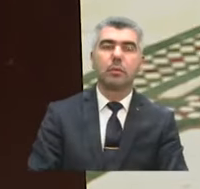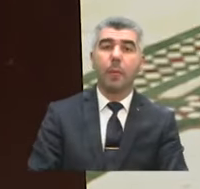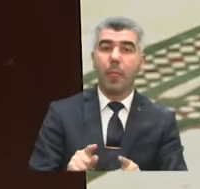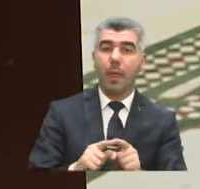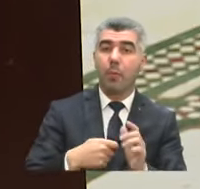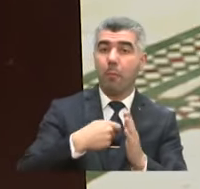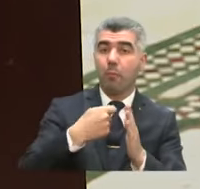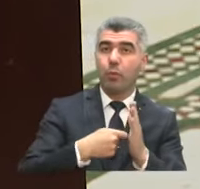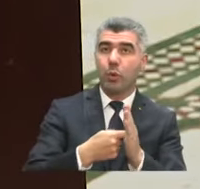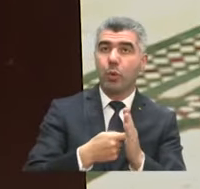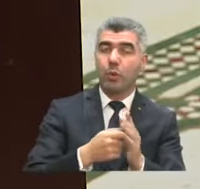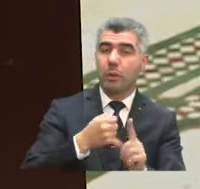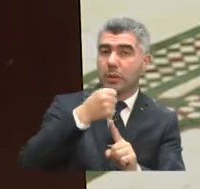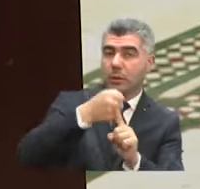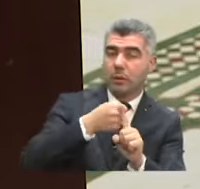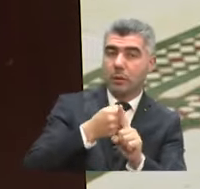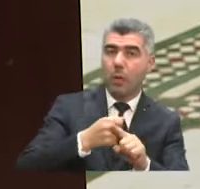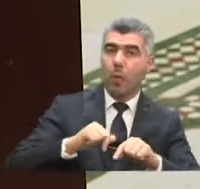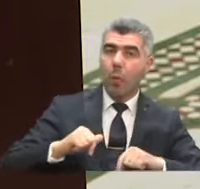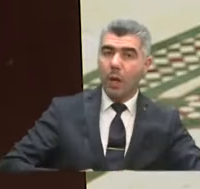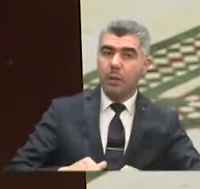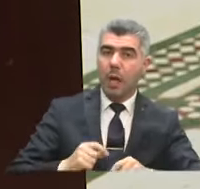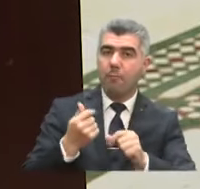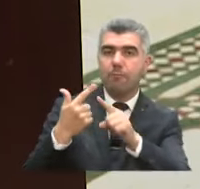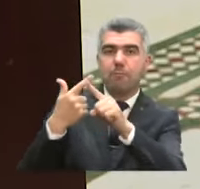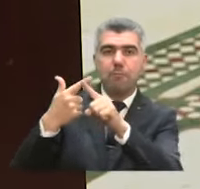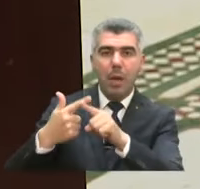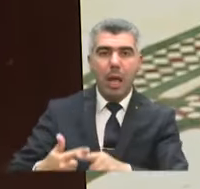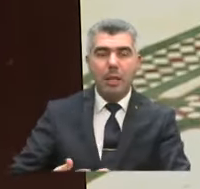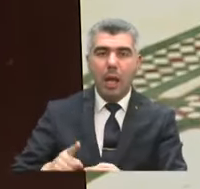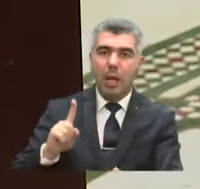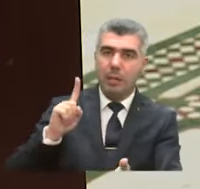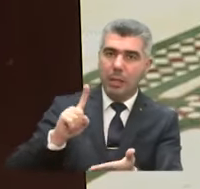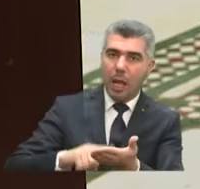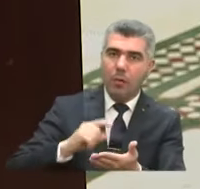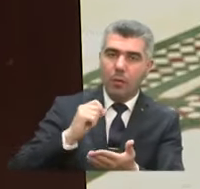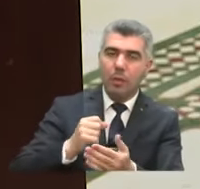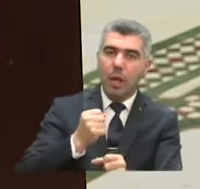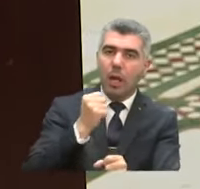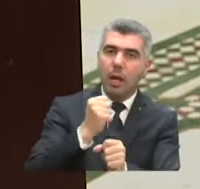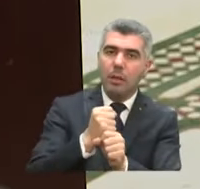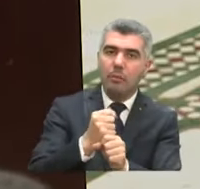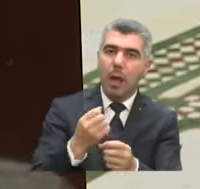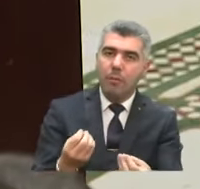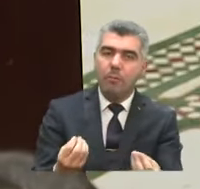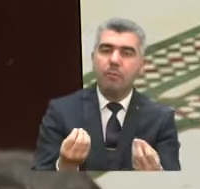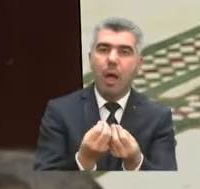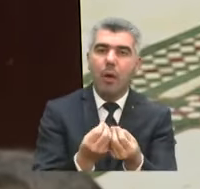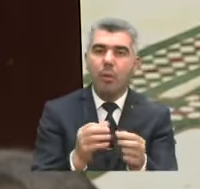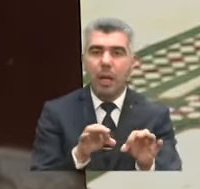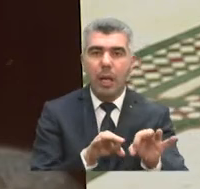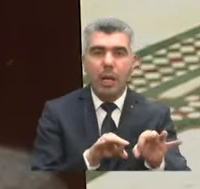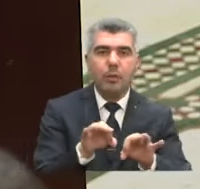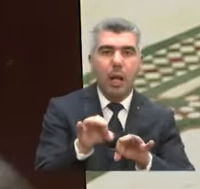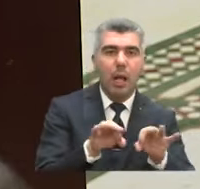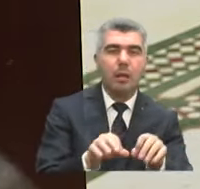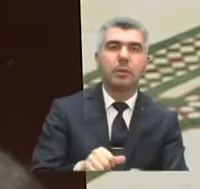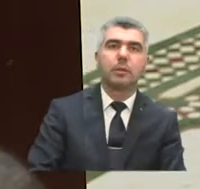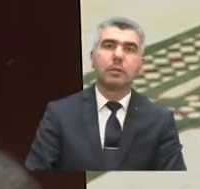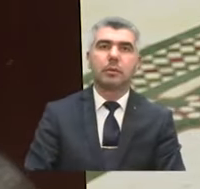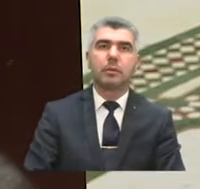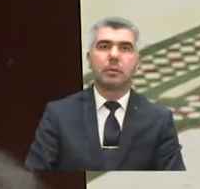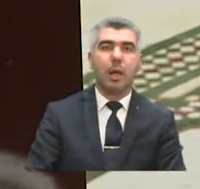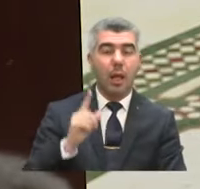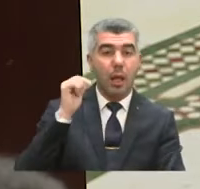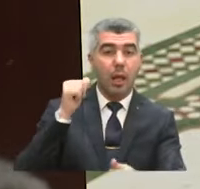المشروع، تتواصل الوزارة تعبئة الموارد المالية اللازمة، وكذا العمل مع المهنيين لتحديد الإجراءات المرتبطة به.